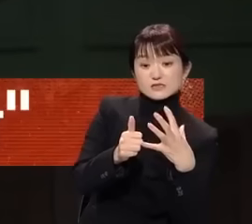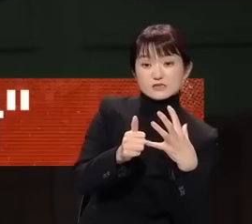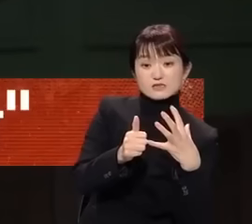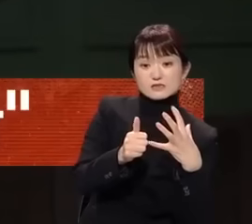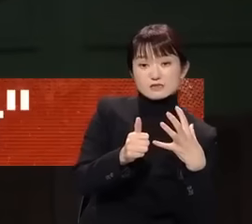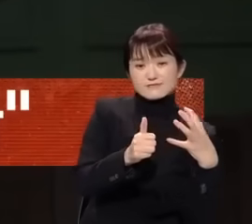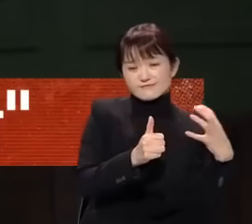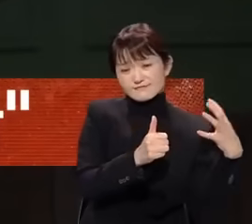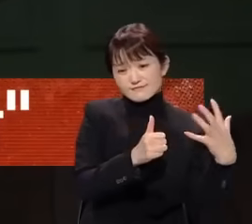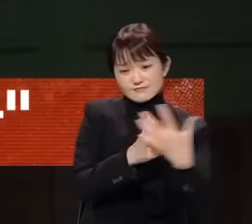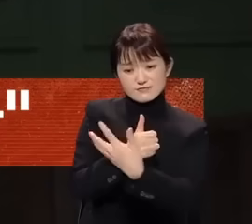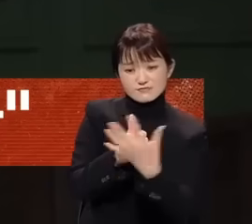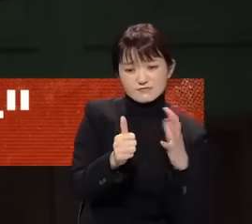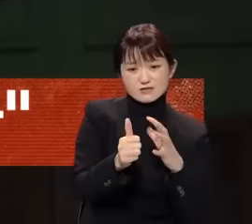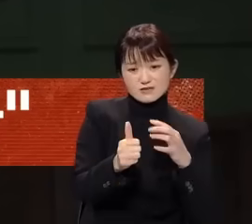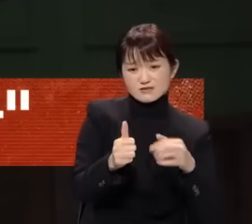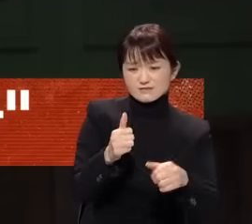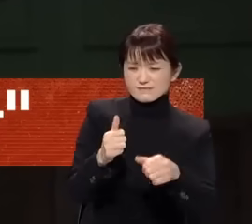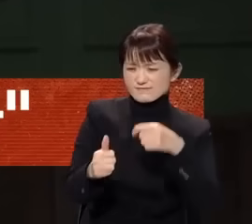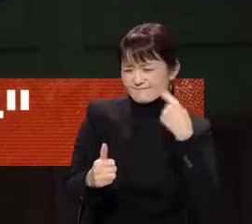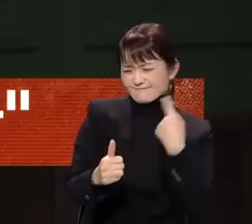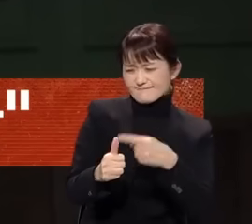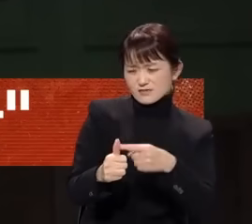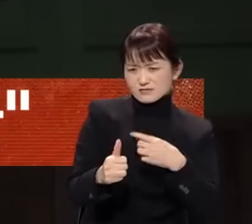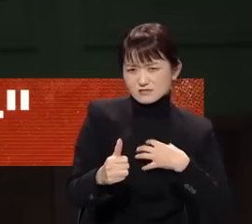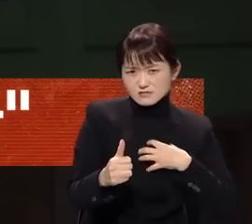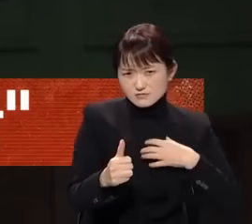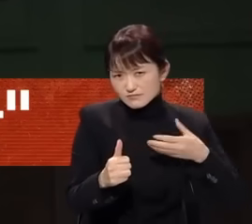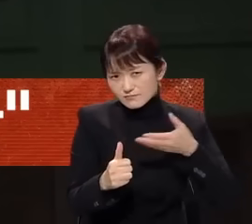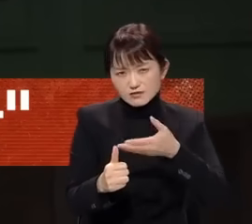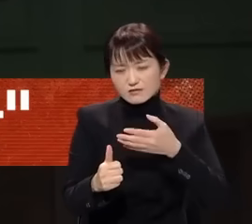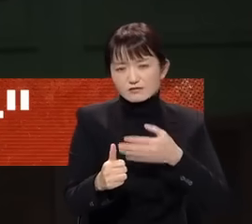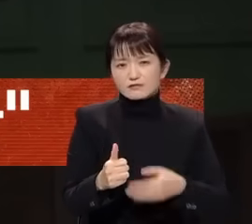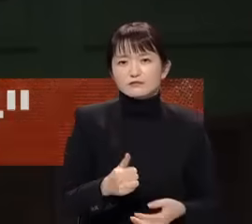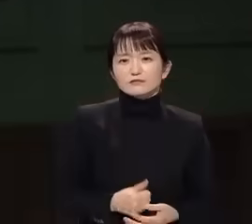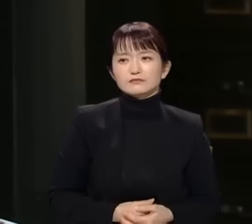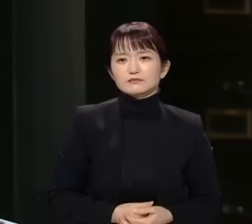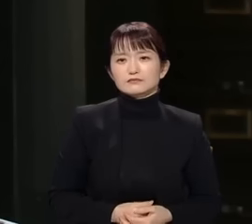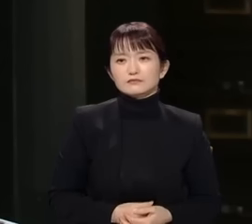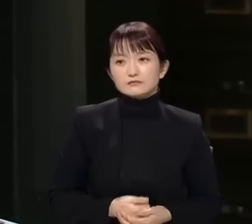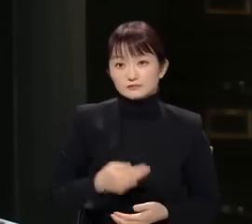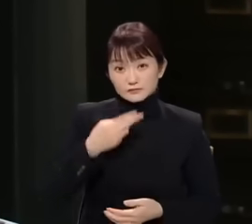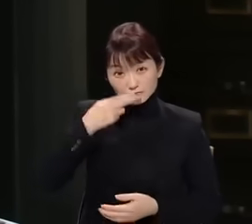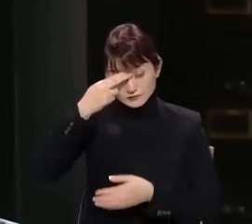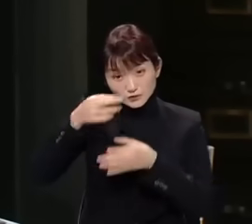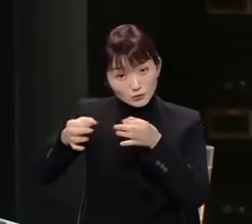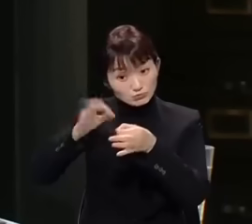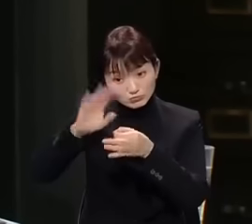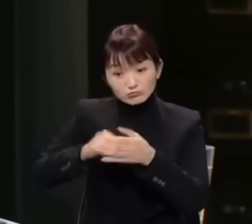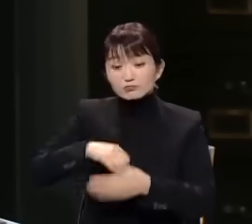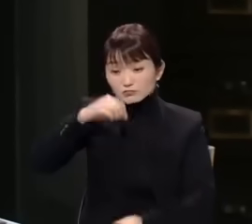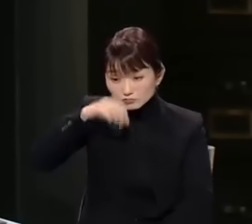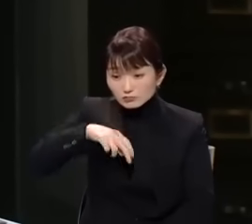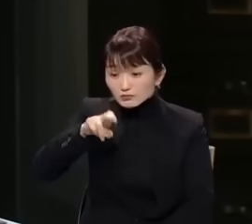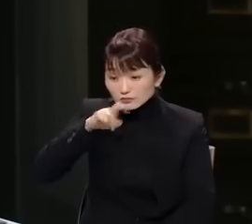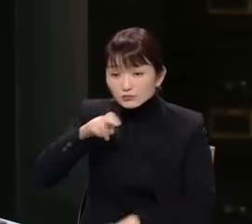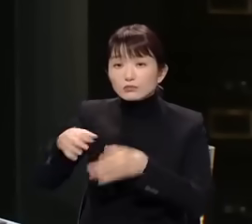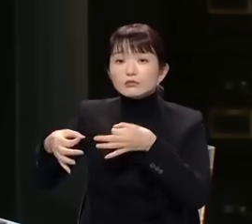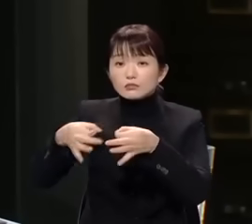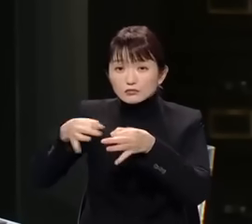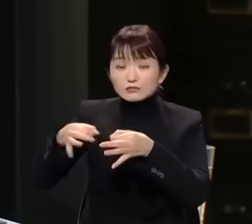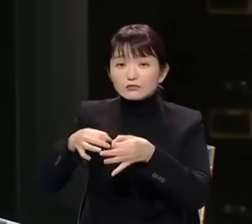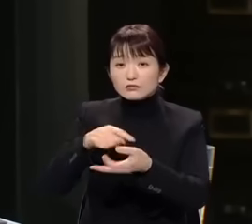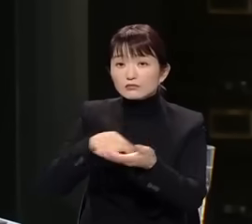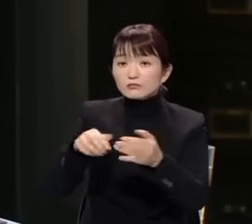이 피해자를 둘러싸고 욕설과 함께 위협을 시작합니다. 술집도 아니었습니다. 아까 보셨죠? 그냥 짬뽕집이었는데